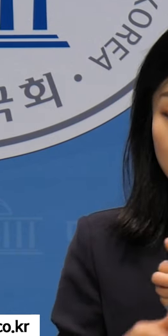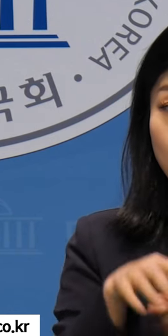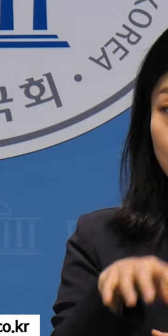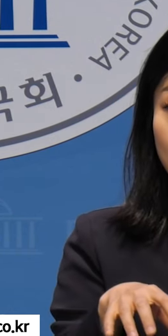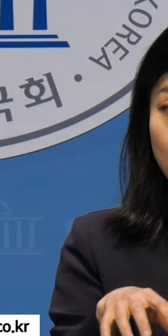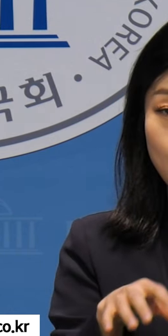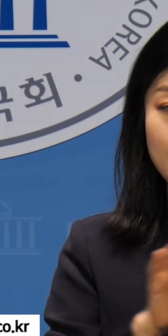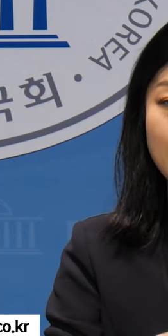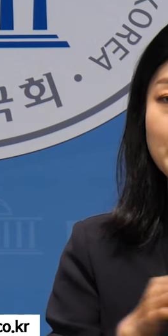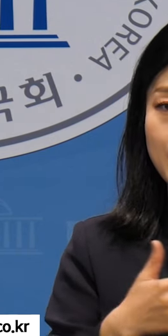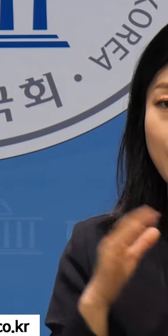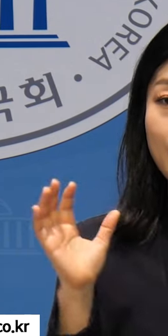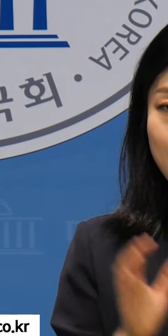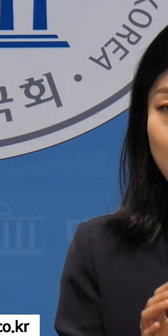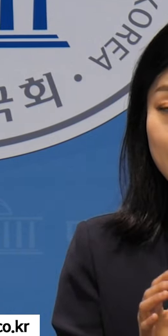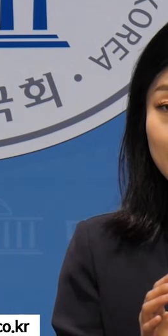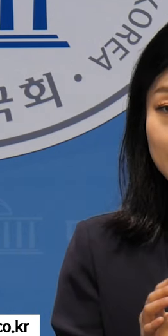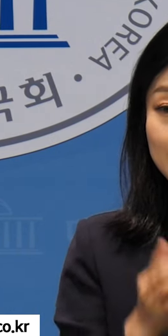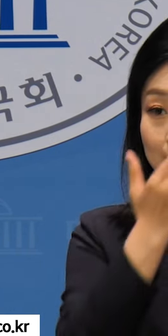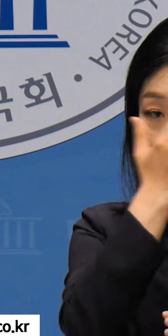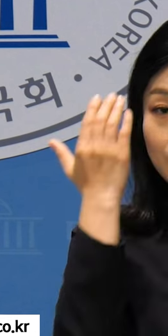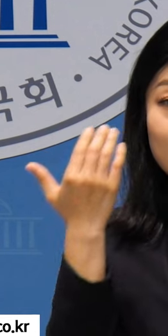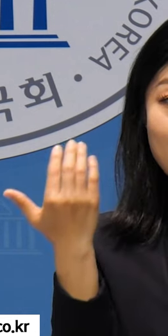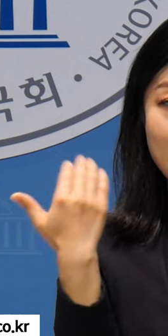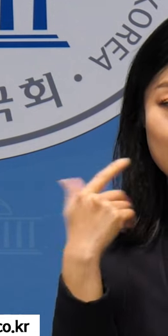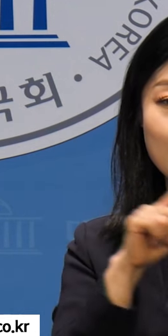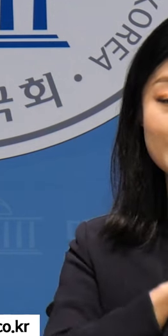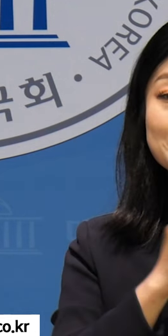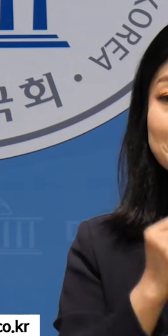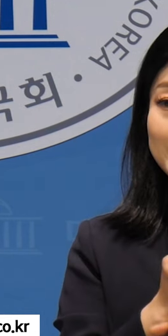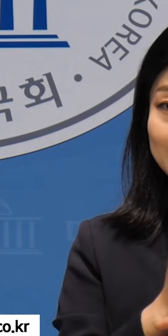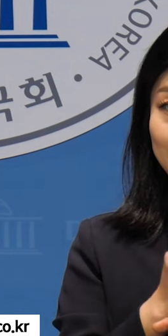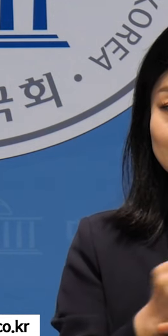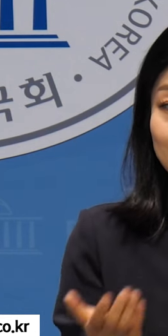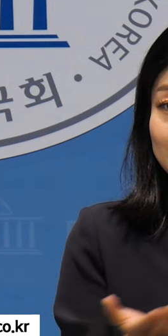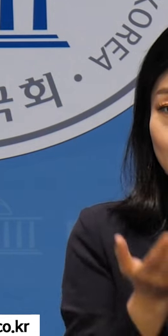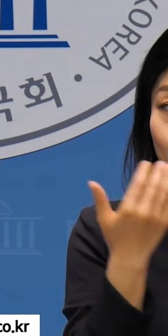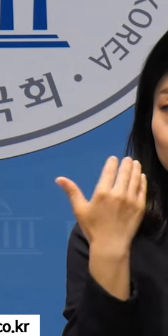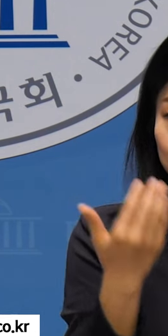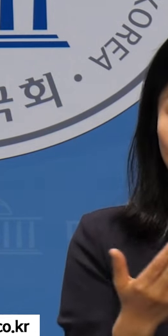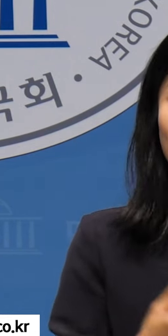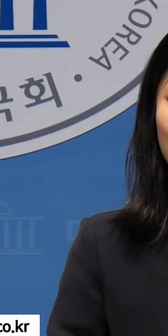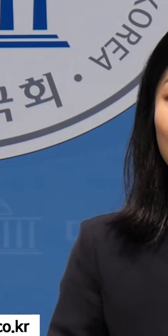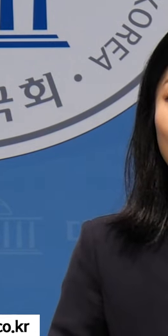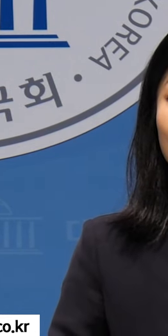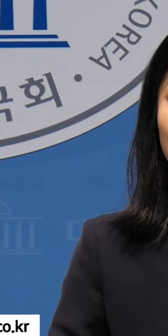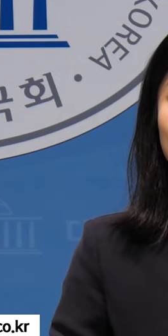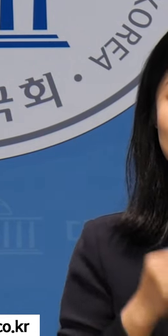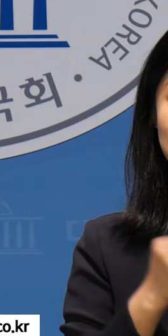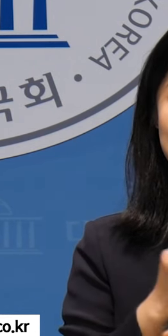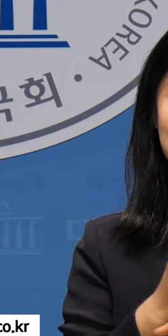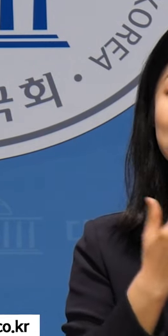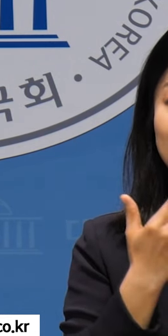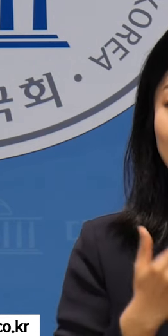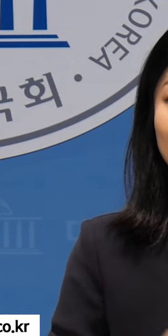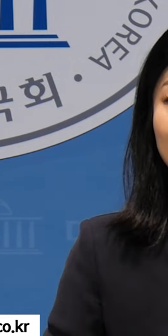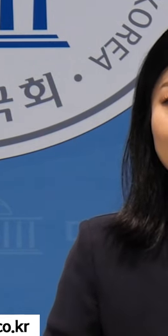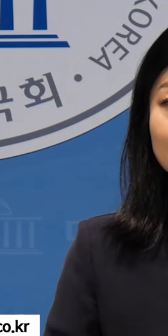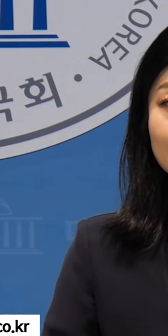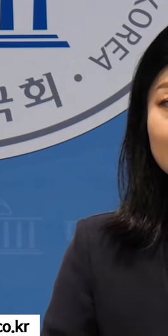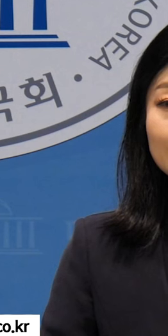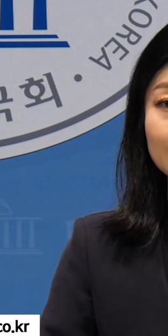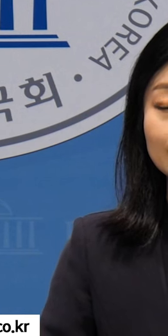주요 기구와 협업하여 민주청년학교로 개칭해 청년 인재를 기르고 키우는 곳으로 거듭나게